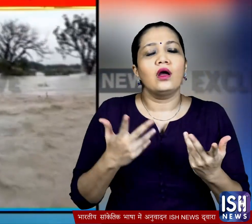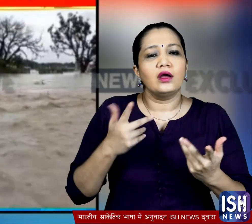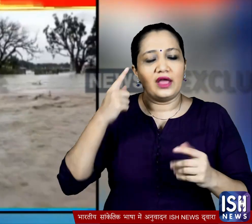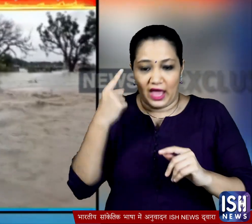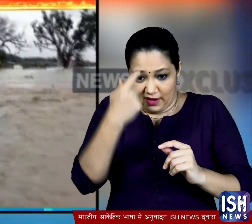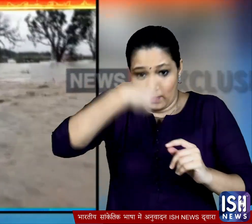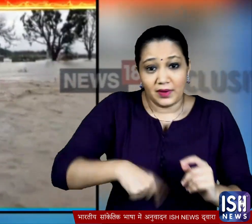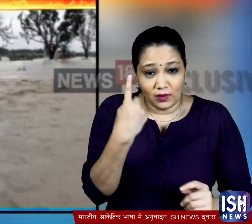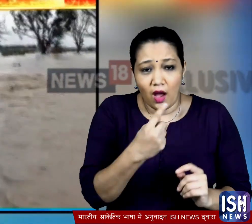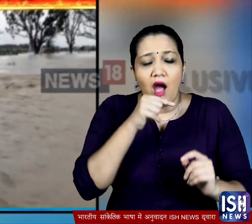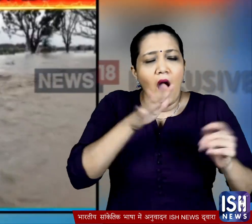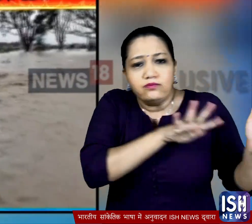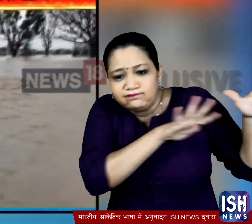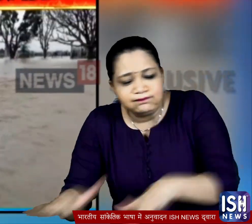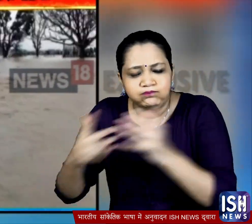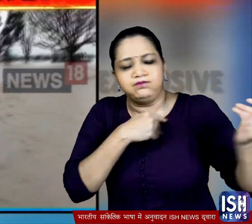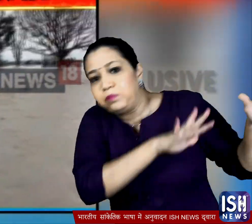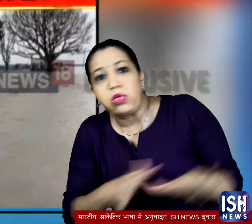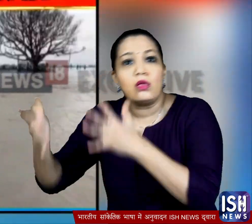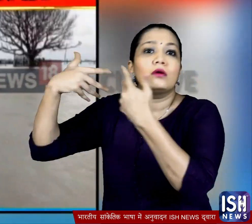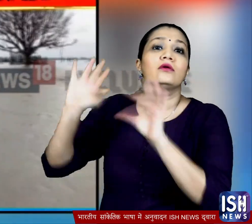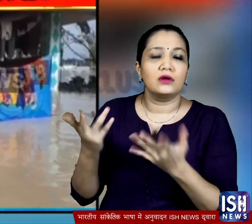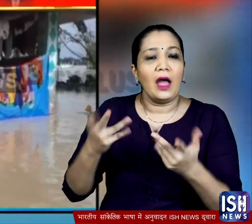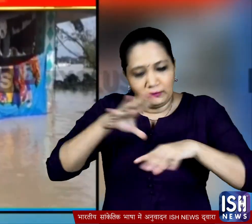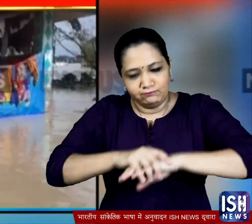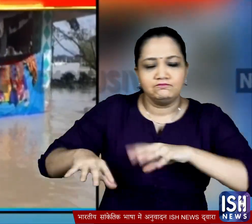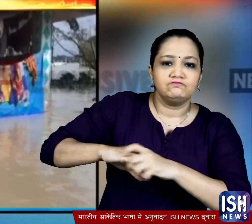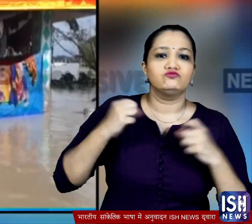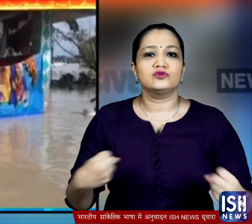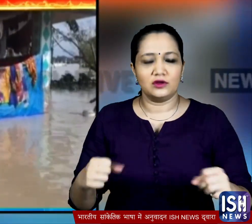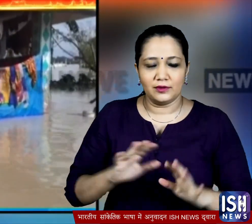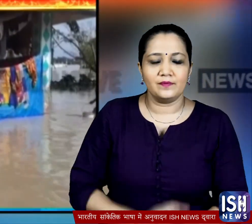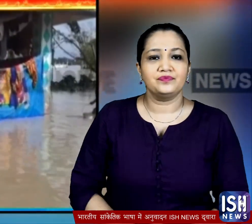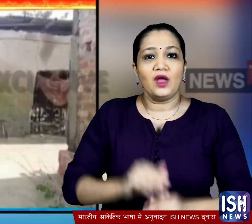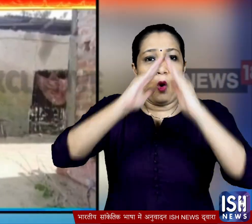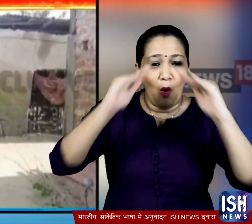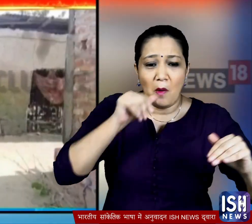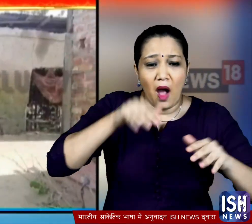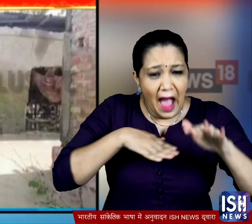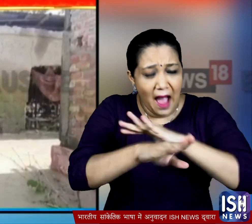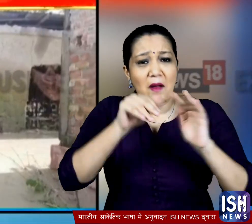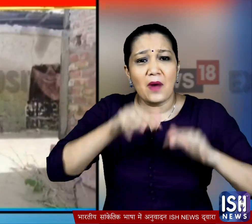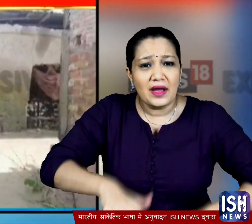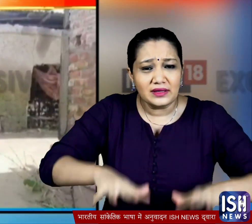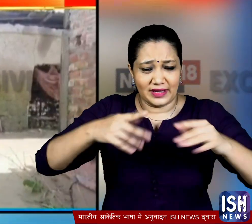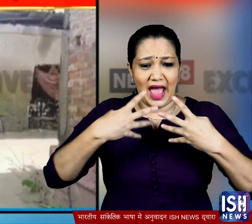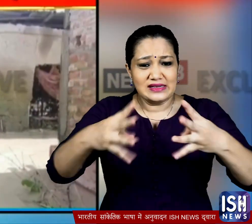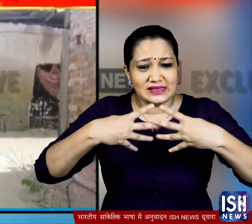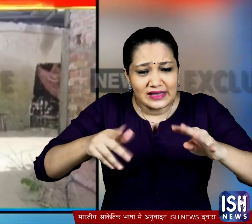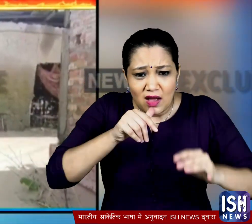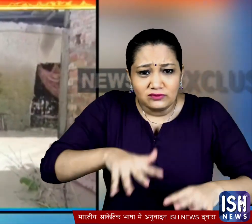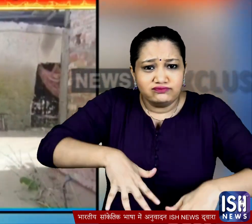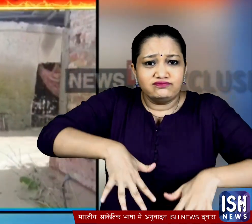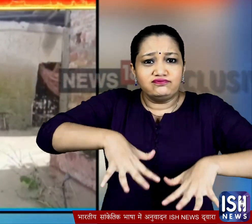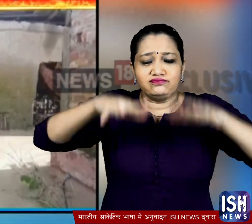क्योंकि अकेले आदमी को किसी भी वक्त लहरें साथ बहाकर ले जा सकती हैं। लोगों के घर सैलाब में डूबे हैं। घर के आंगन तक में घुटनों तक के